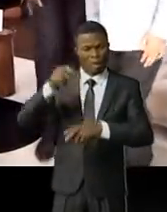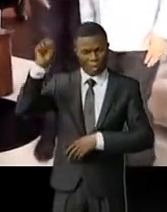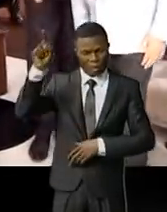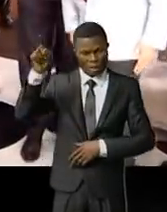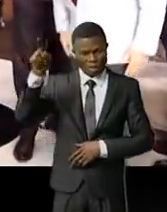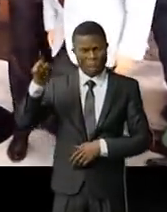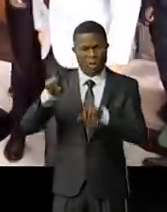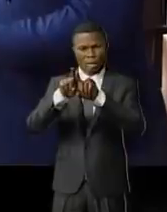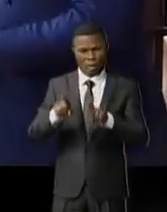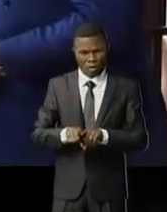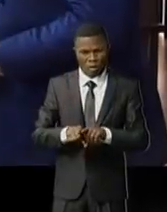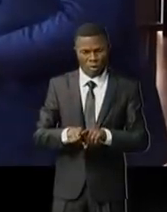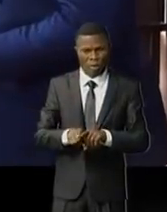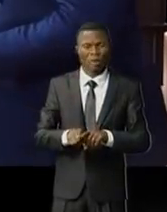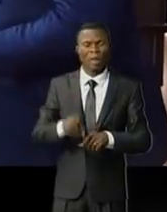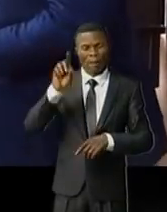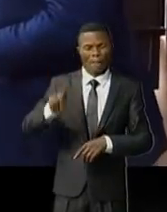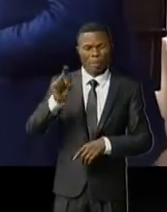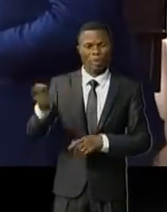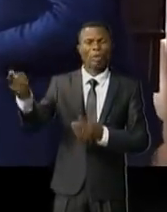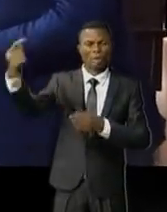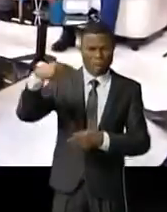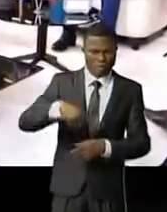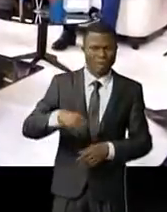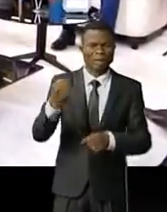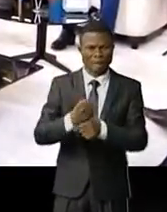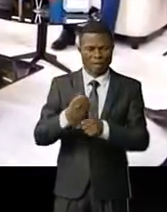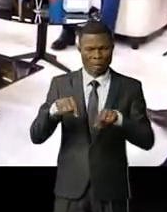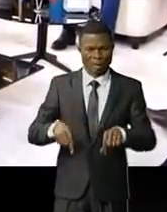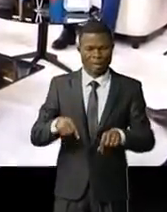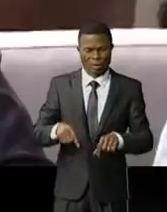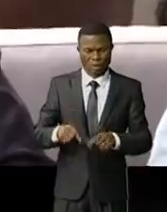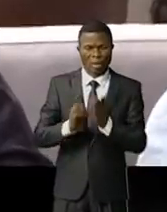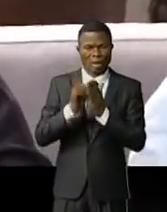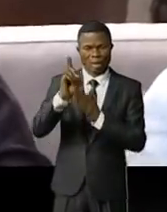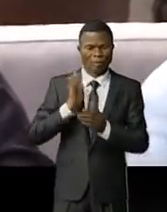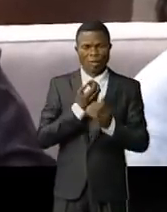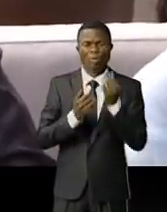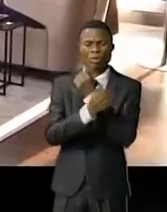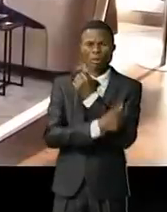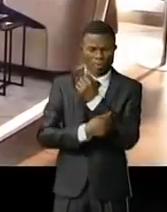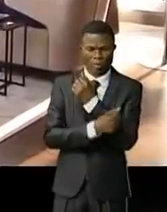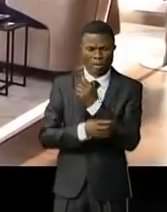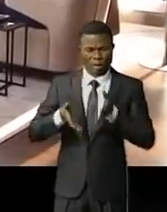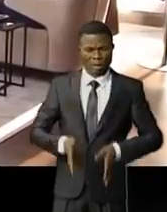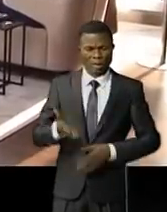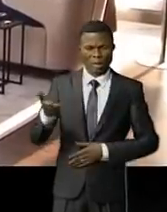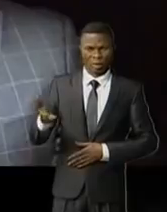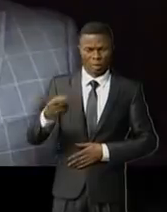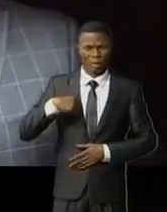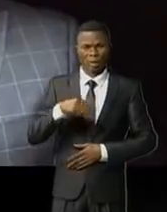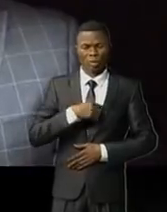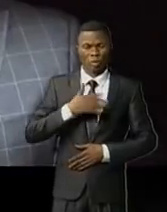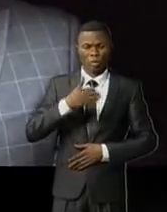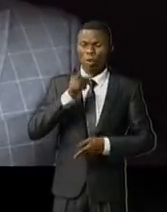seconde patrie, mais qui brûlent d'envie de déverser leurs capitaux pour l'éclosion de la RDC, leur pays d'origine. Nous avons